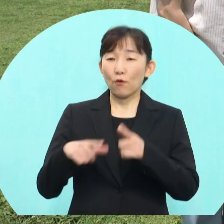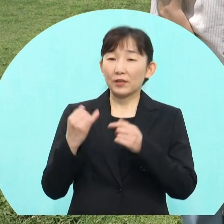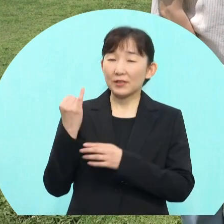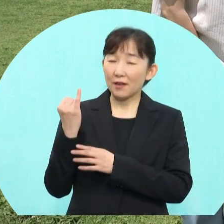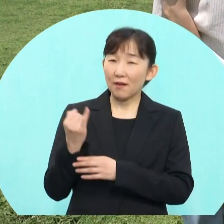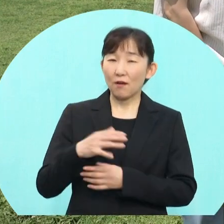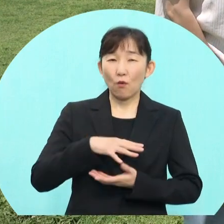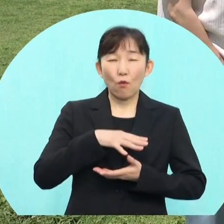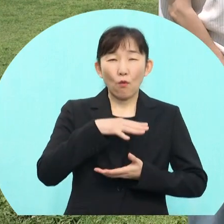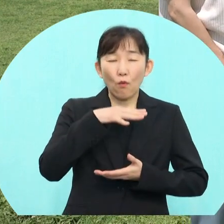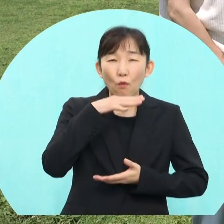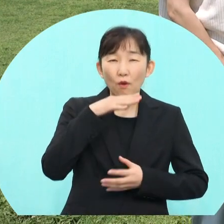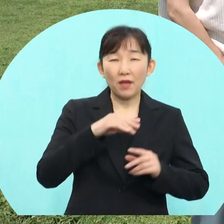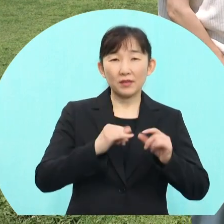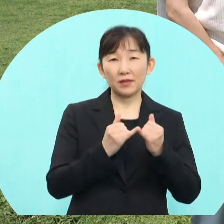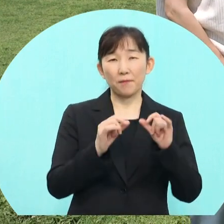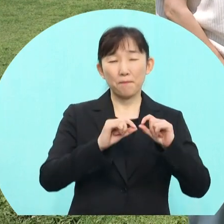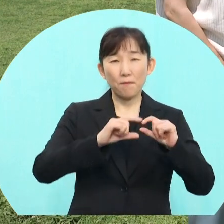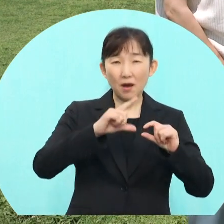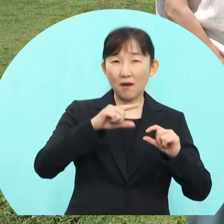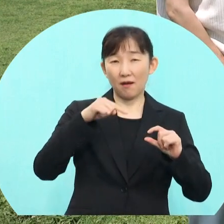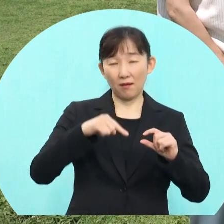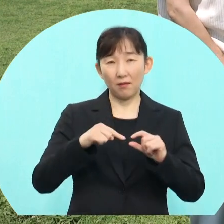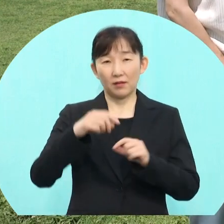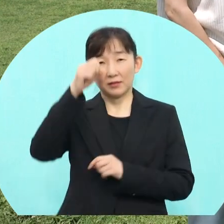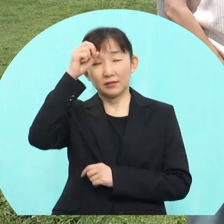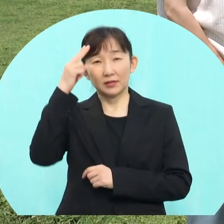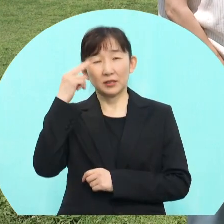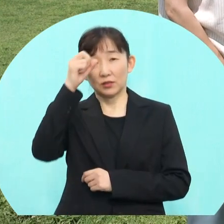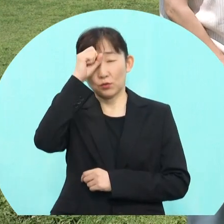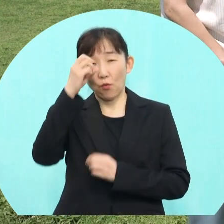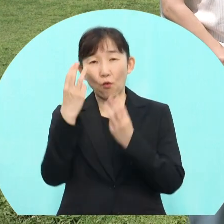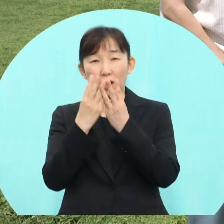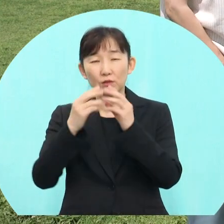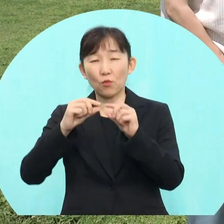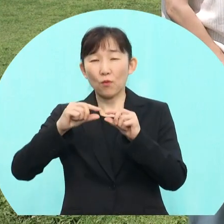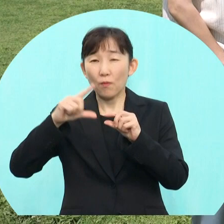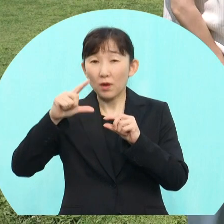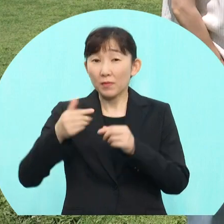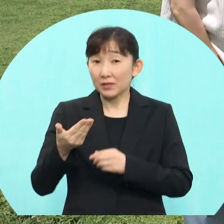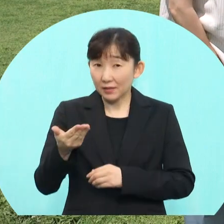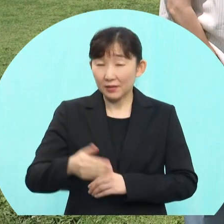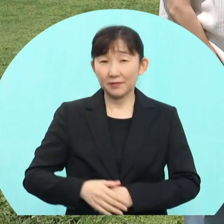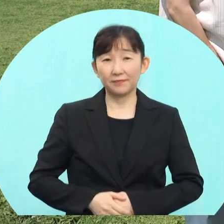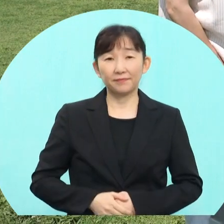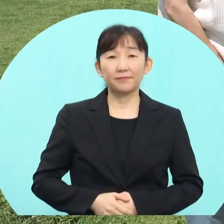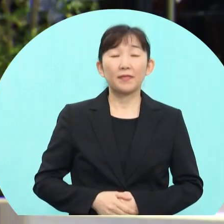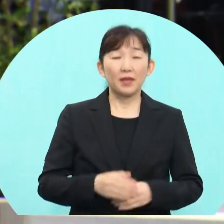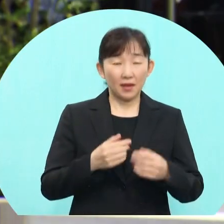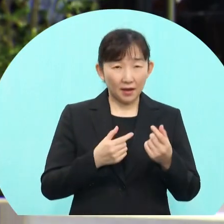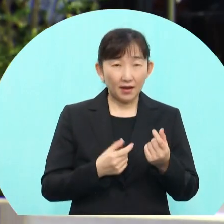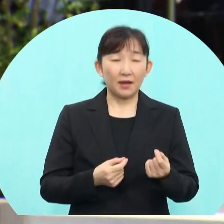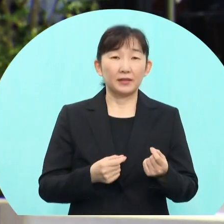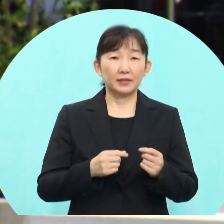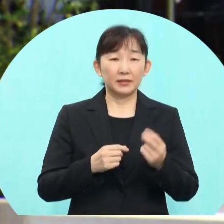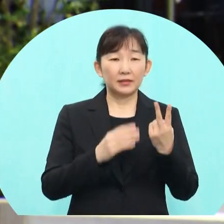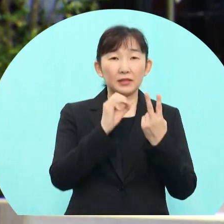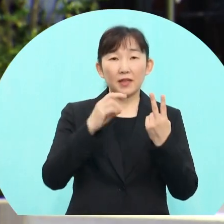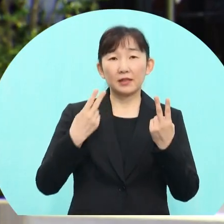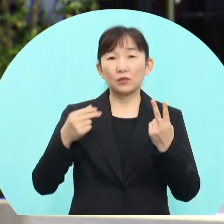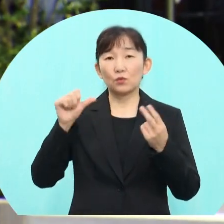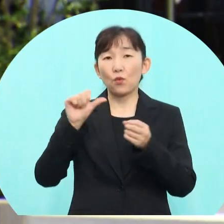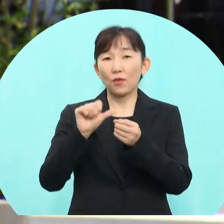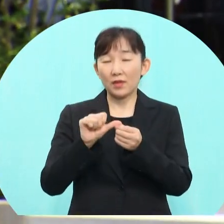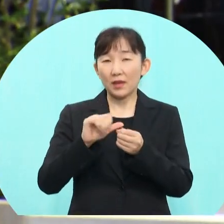大木さん、高齢化が進む中で認知症の方の数も増えていますか？ はい、